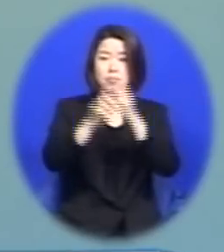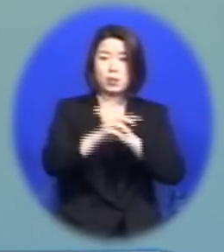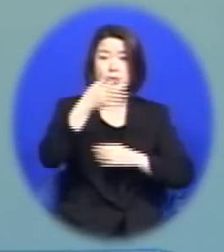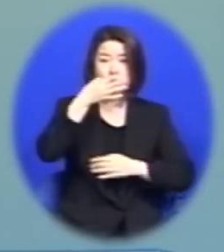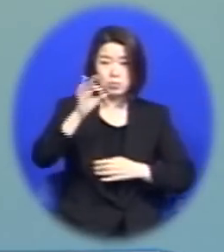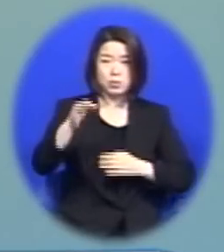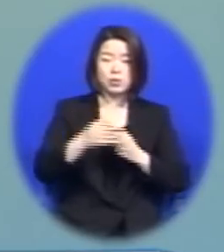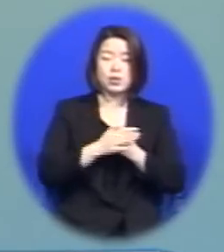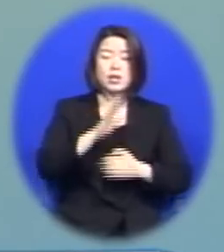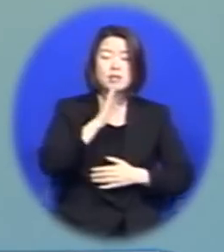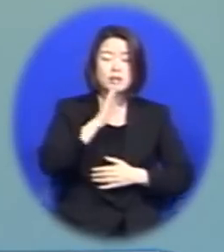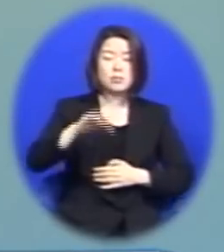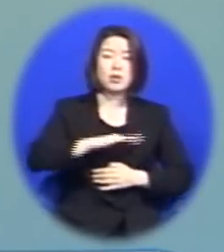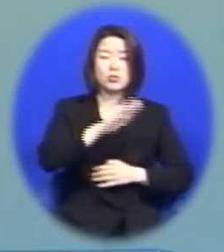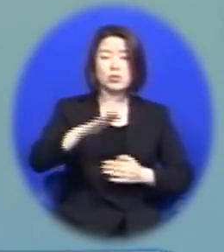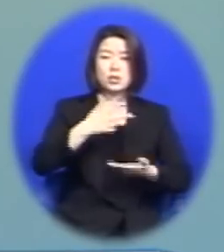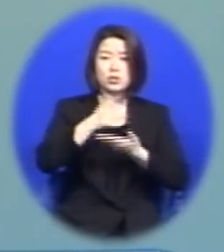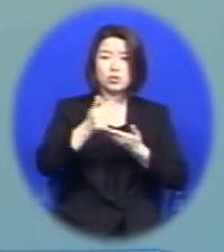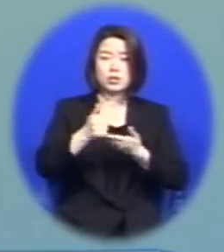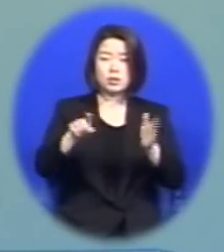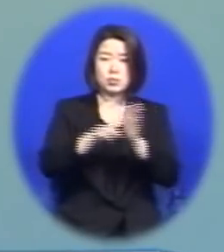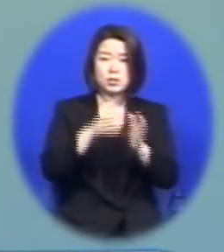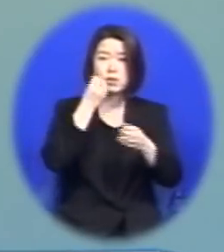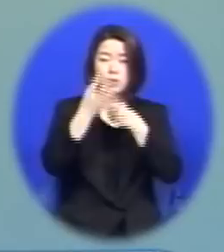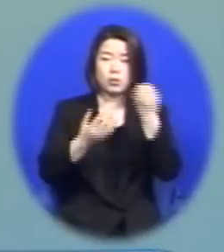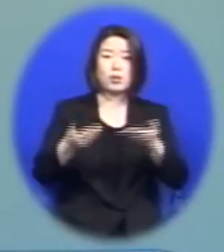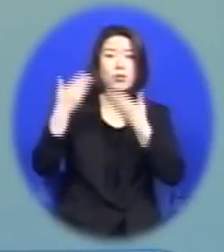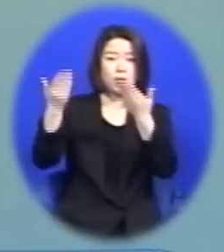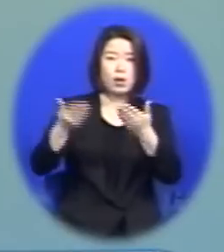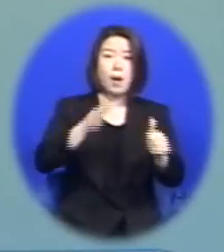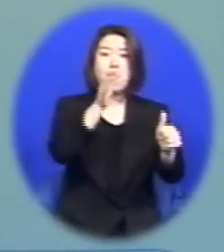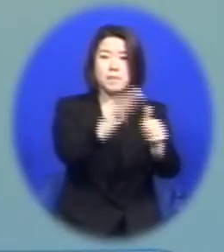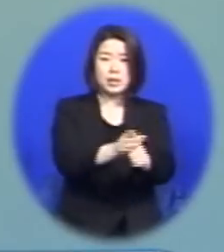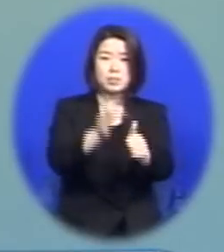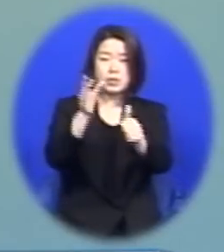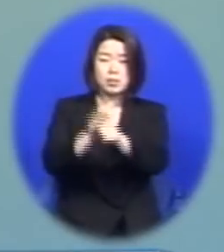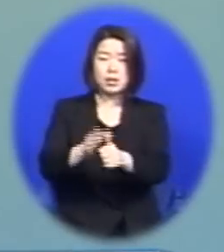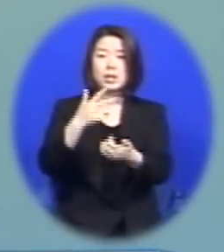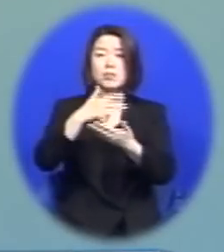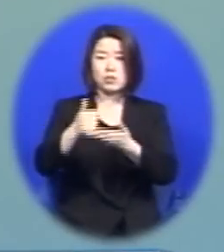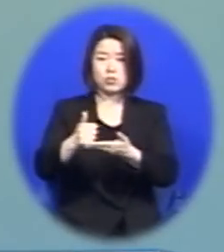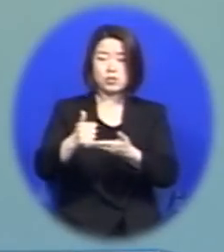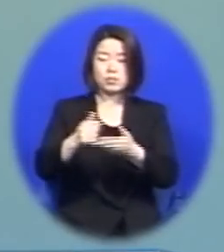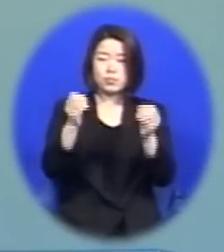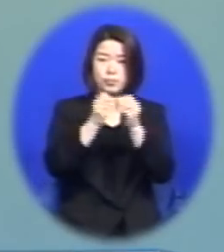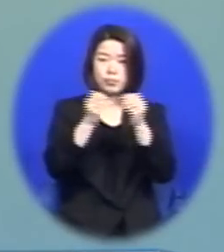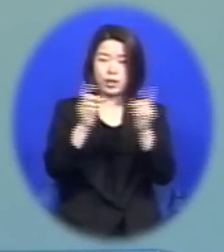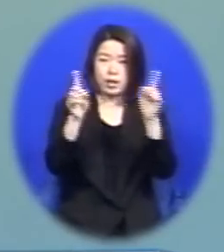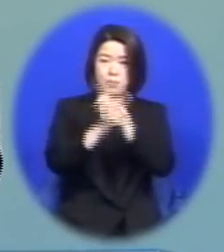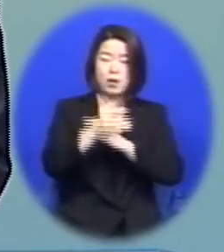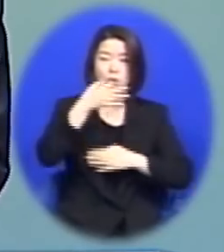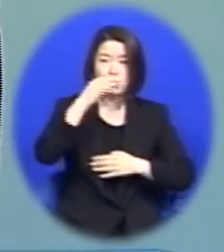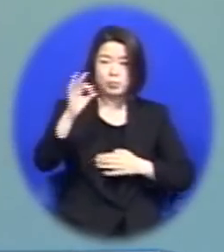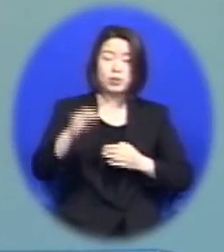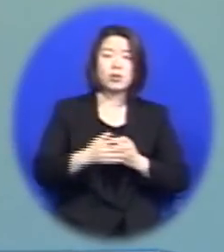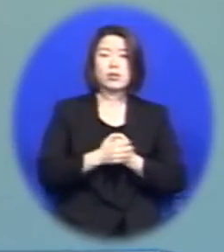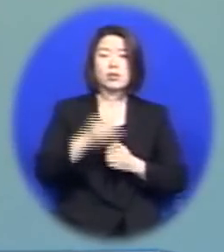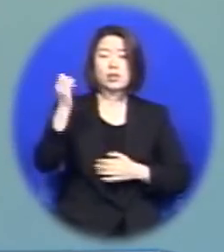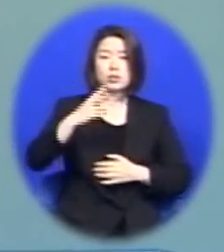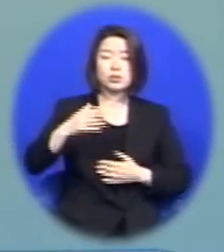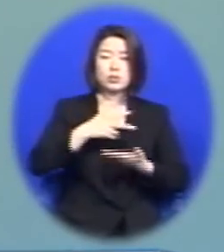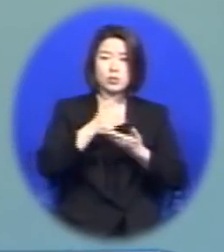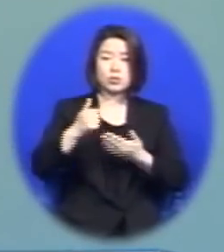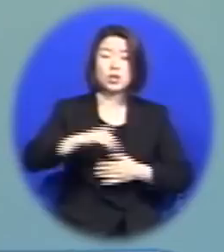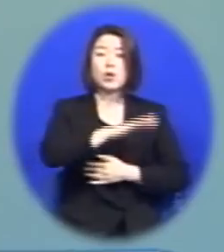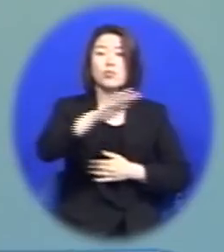우리의 믿음을 고백해 올리십시오 맡깁니다 맡깁니다 중이에요 그리고 전이 우리